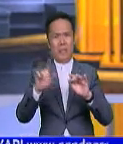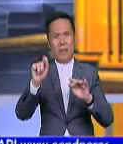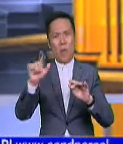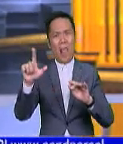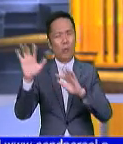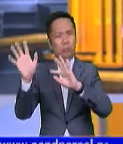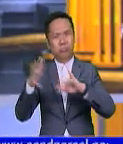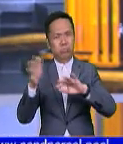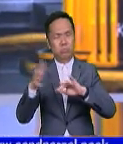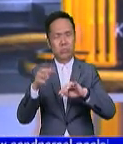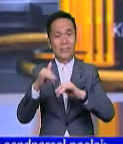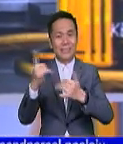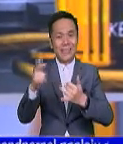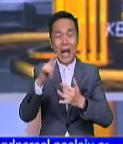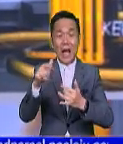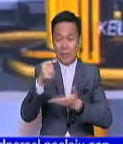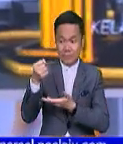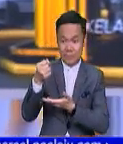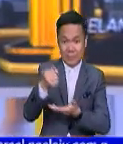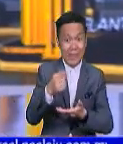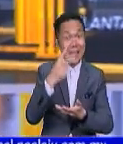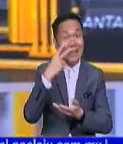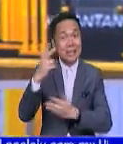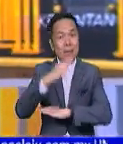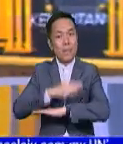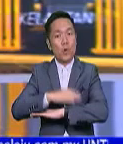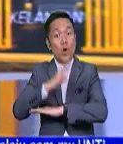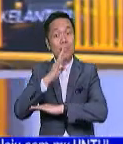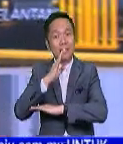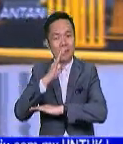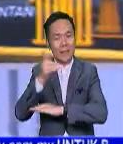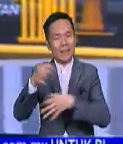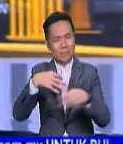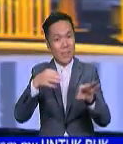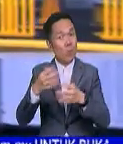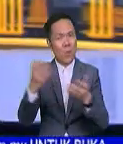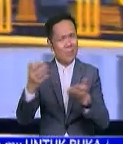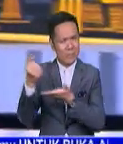istana dan putranya kita bersama konstantin pahlawan silakan